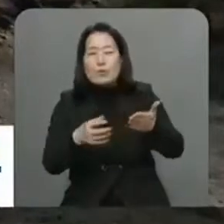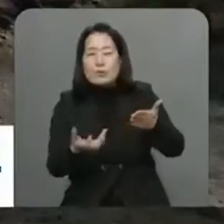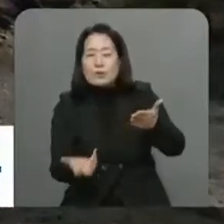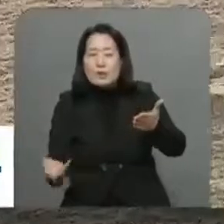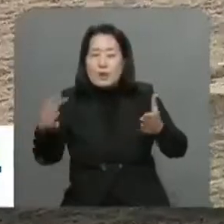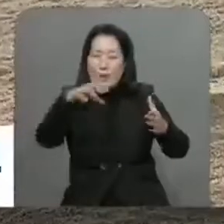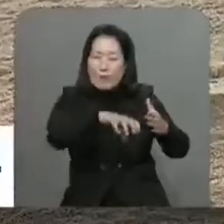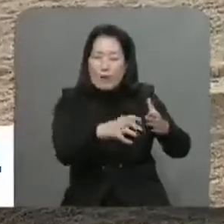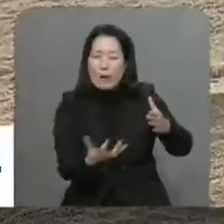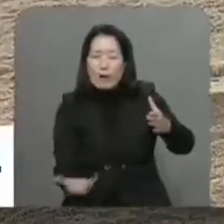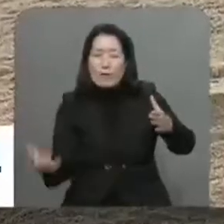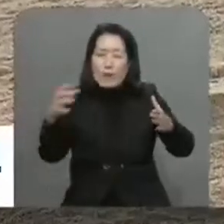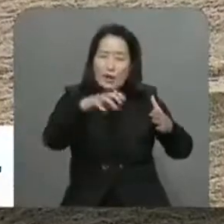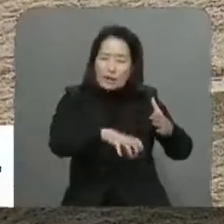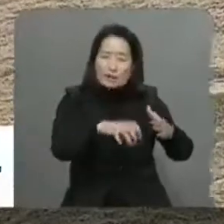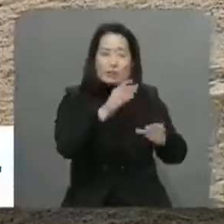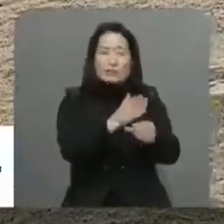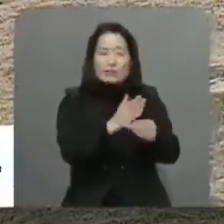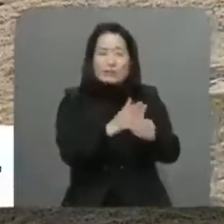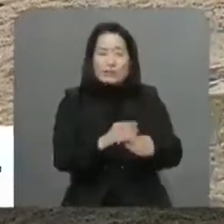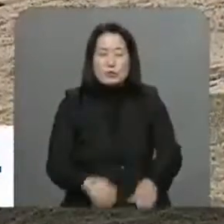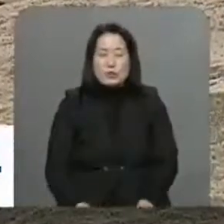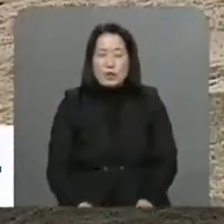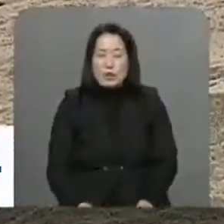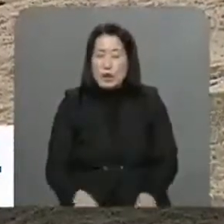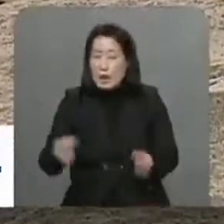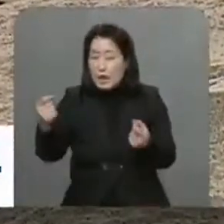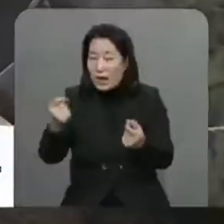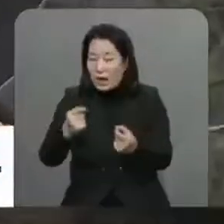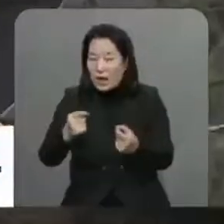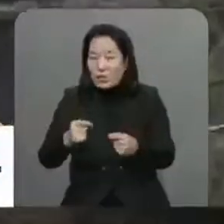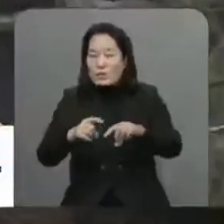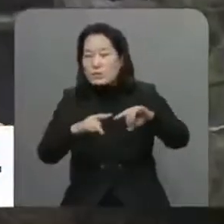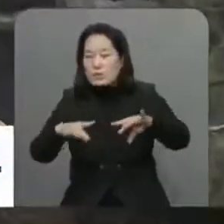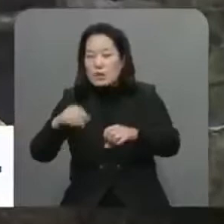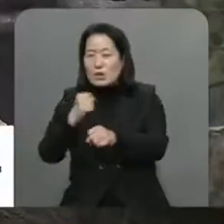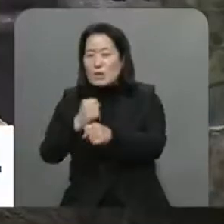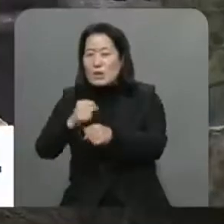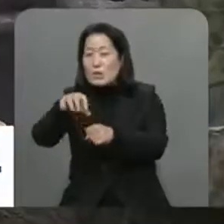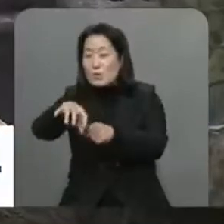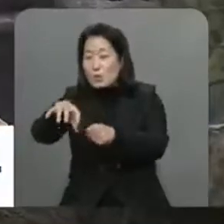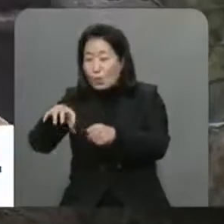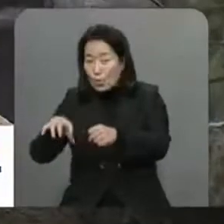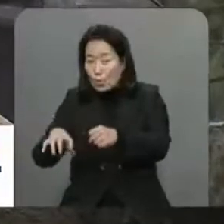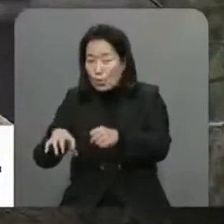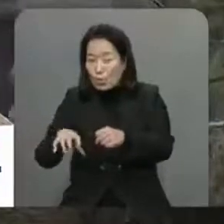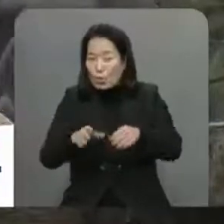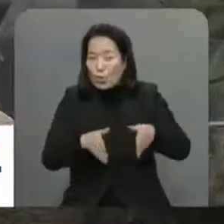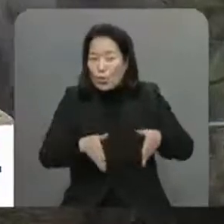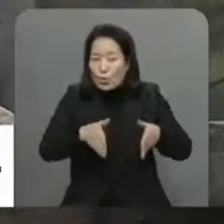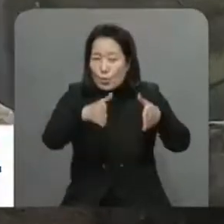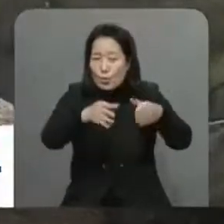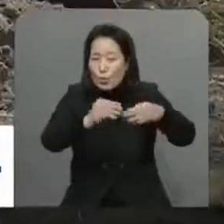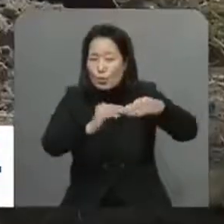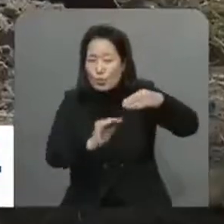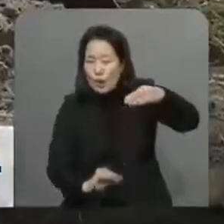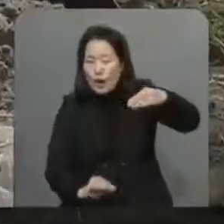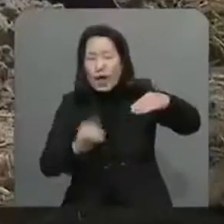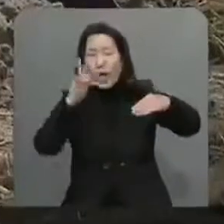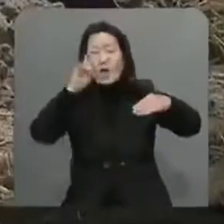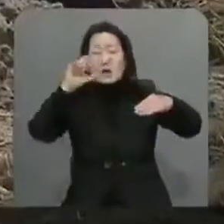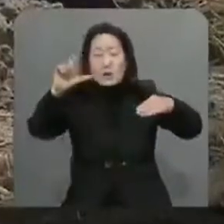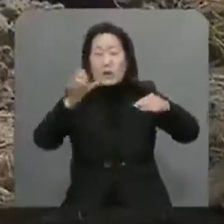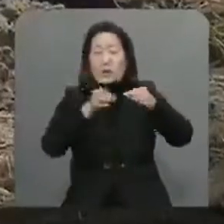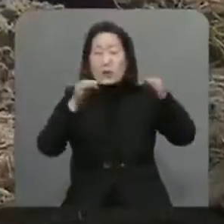이루어지고 있습니다 인근 화력발전소 건설 시공사가 도루가 끊어진 곳에 보름동안 모래만